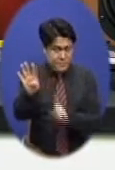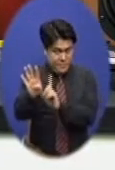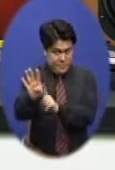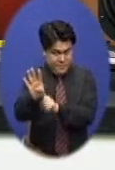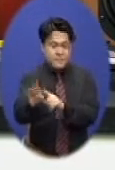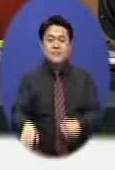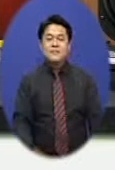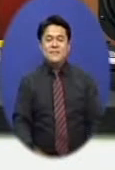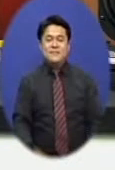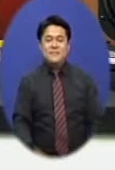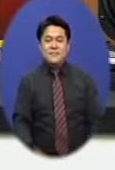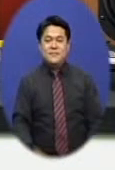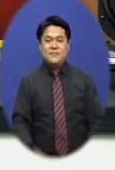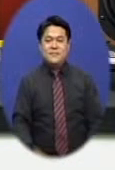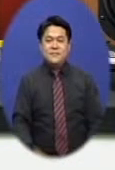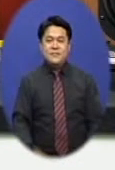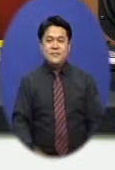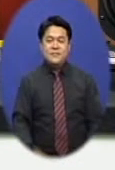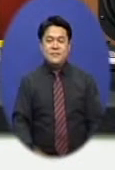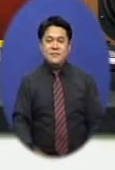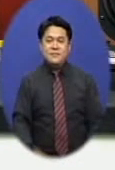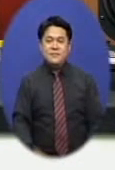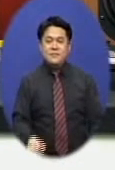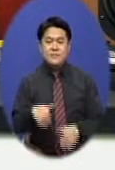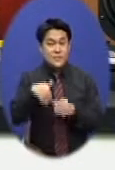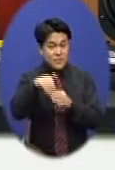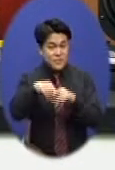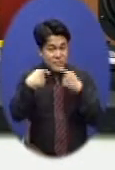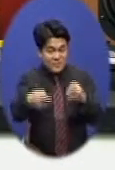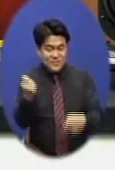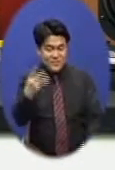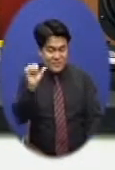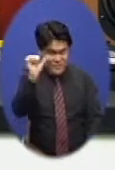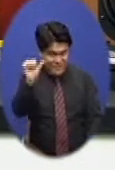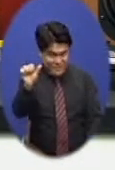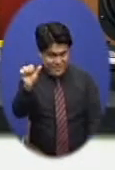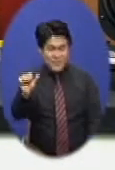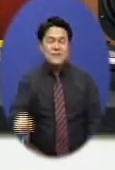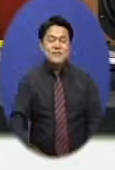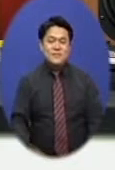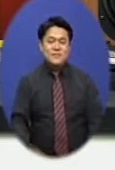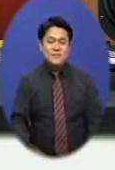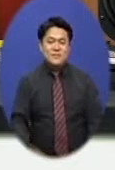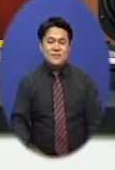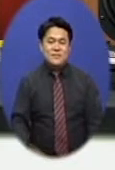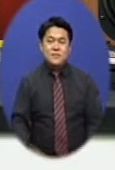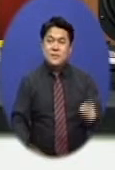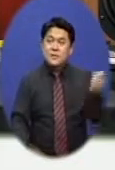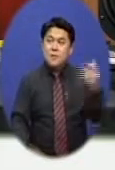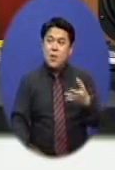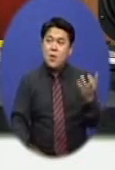ARS 060608-1004번입니다. 자, 심사, 참여 투표. 5번. 네. 5번을 누르신 다음에 몇 번째